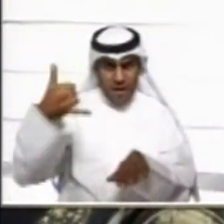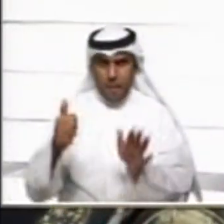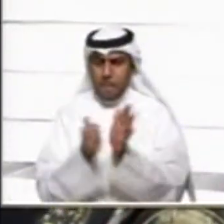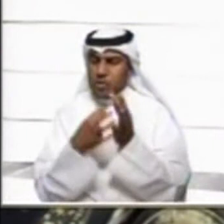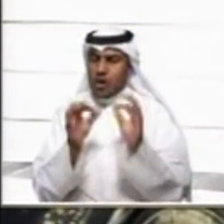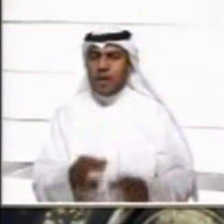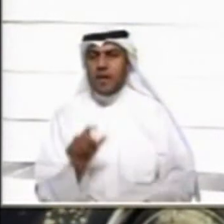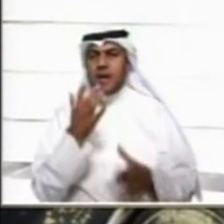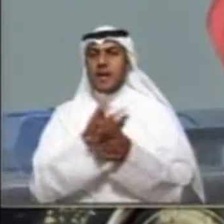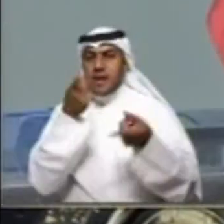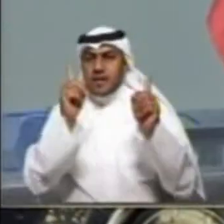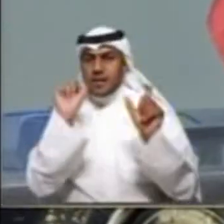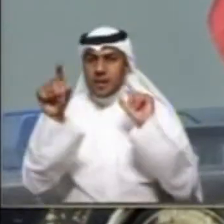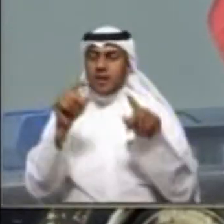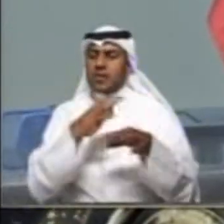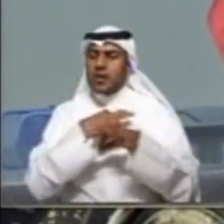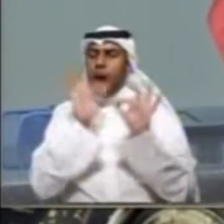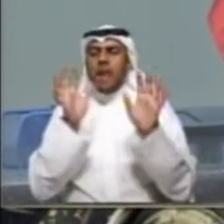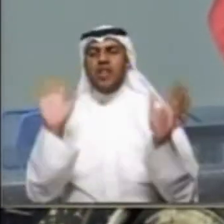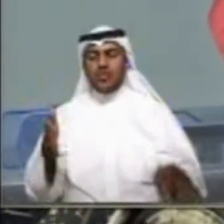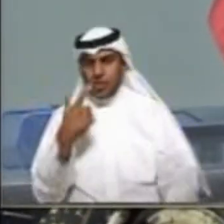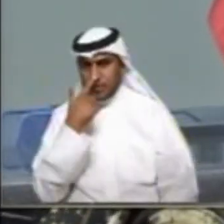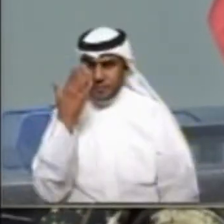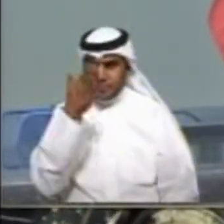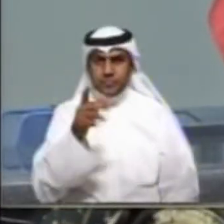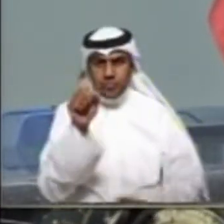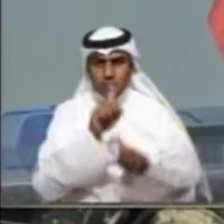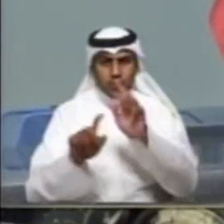في مجال نقل المعلومات ذات السرعة العالية وكفاءة